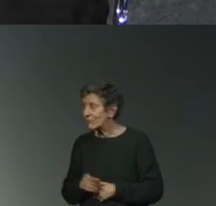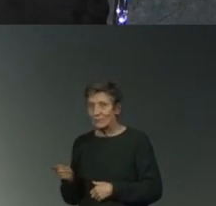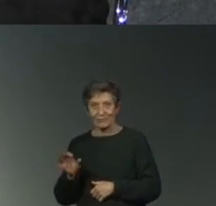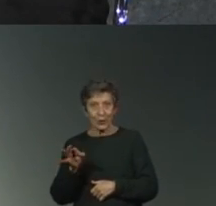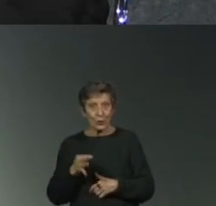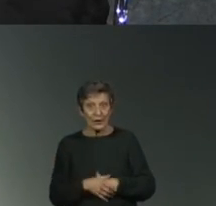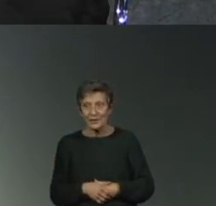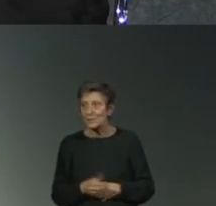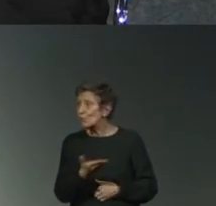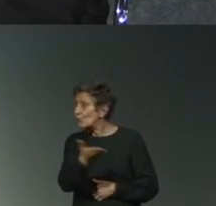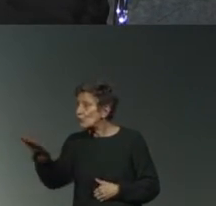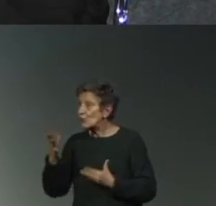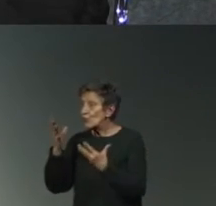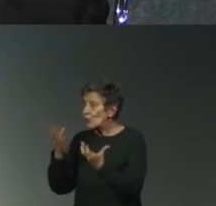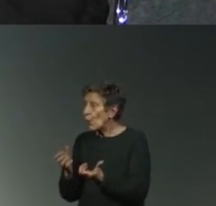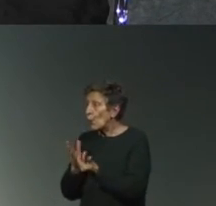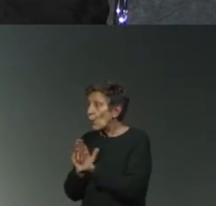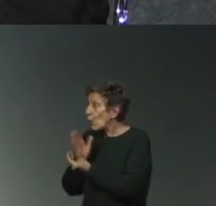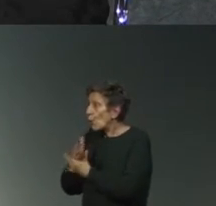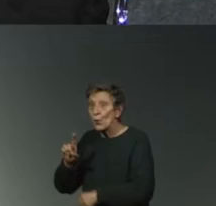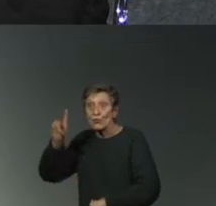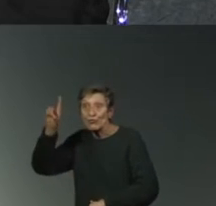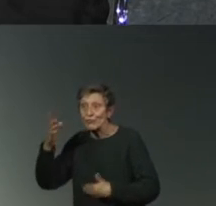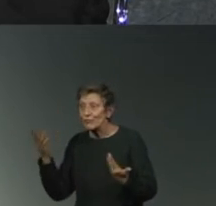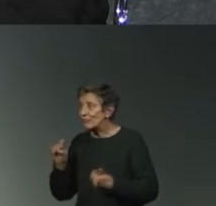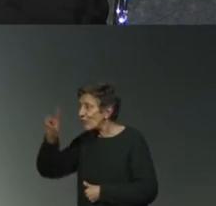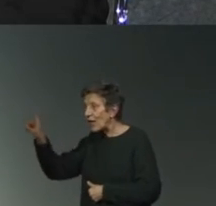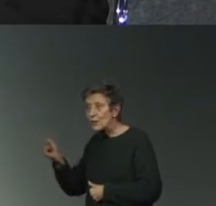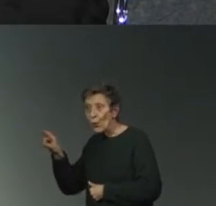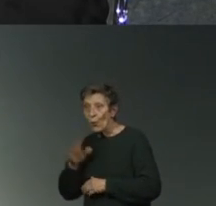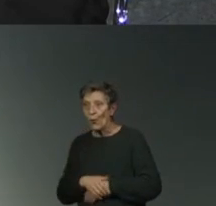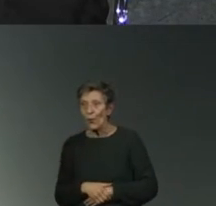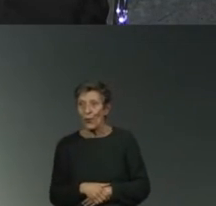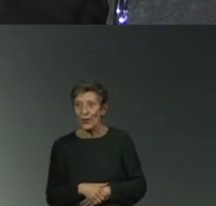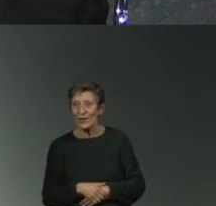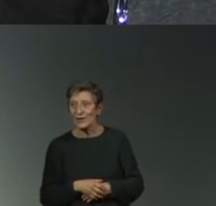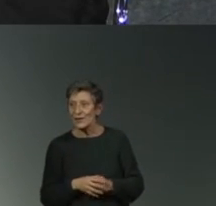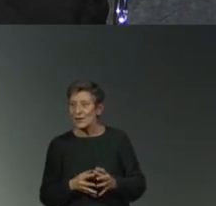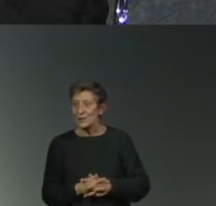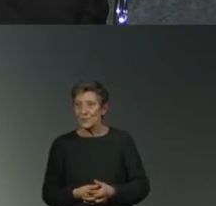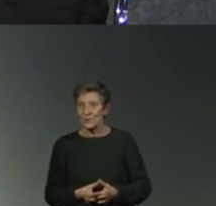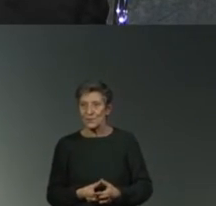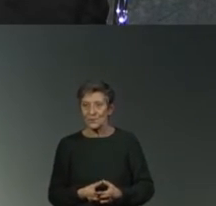plaisir. Est-ce que quelqu'un veut poser une question à Eric Reinhardt?